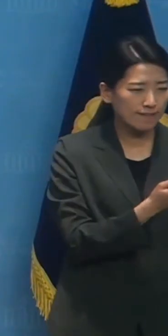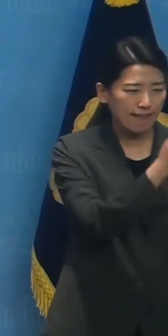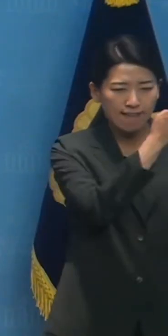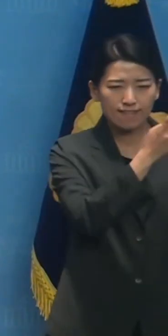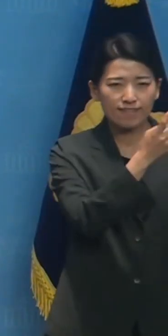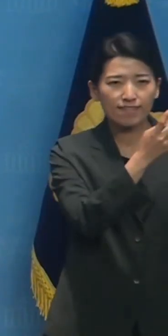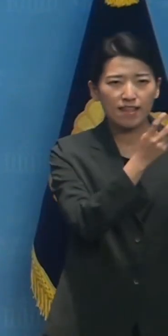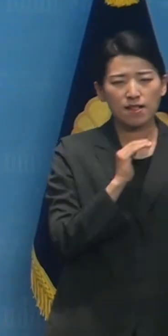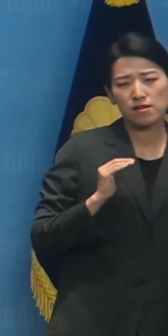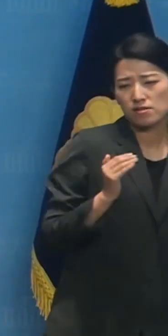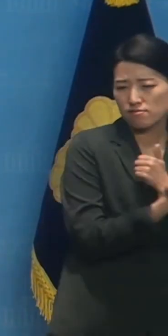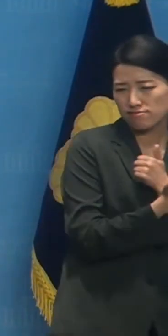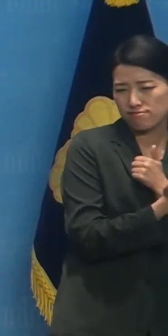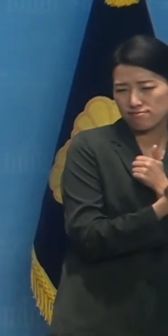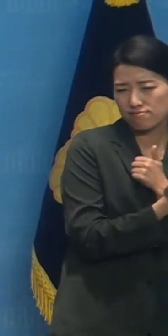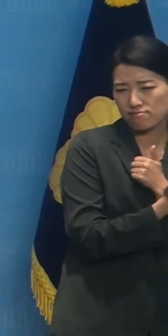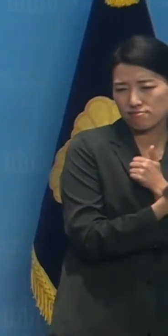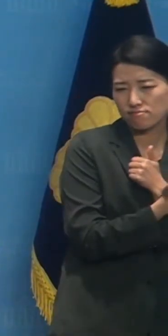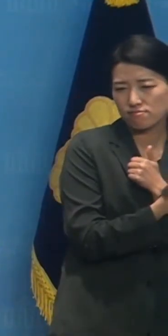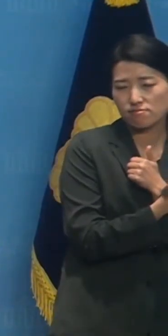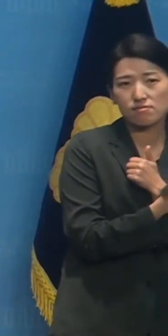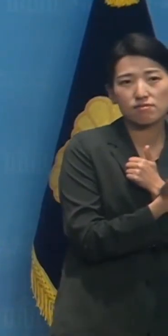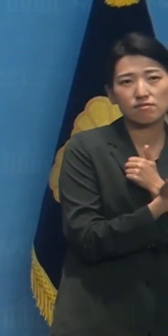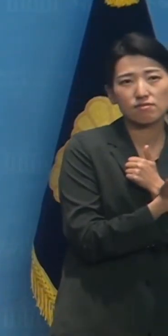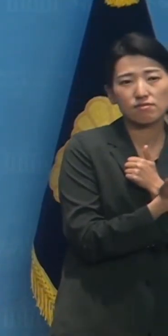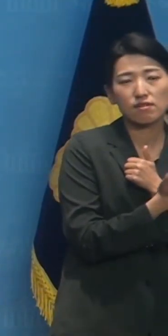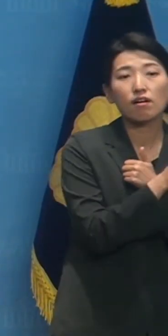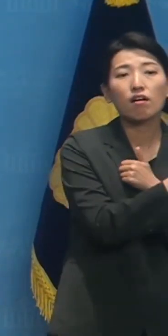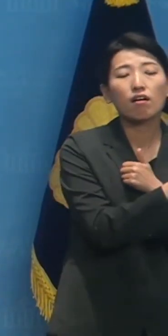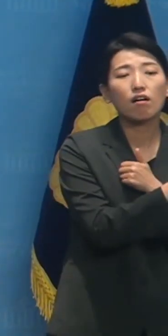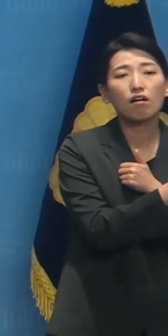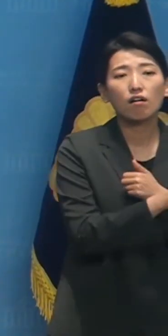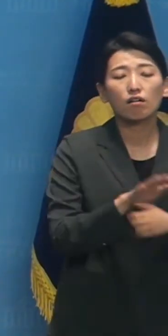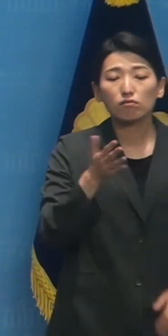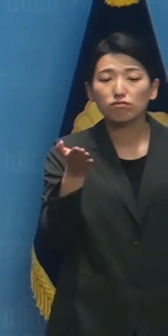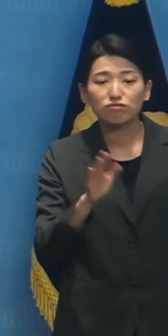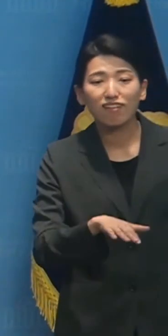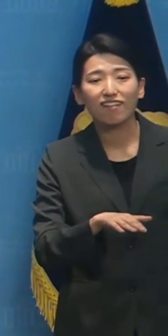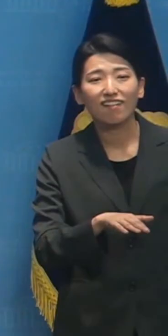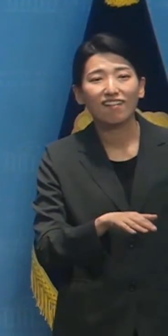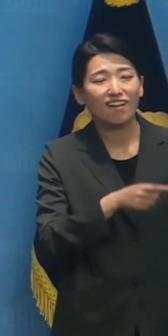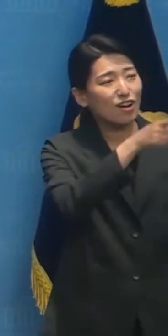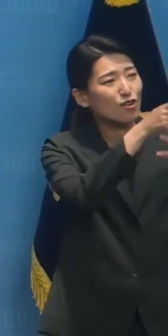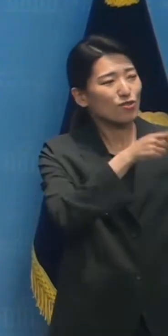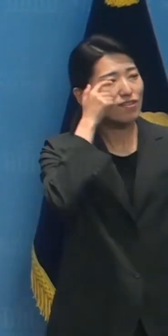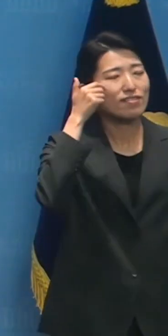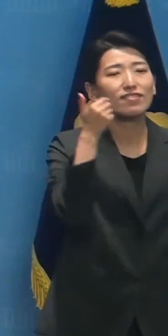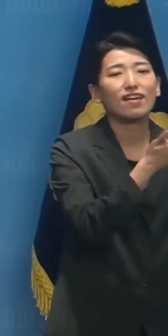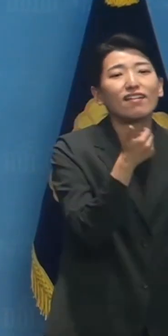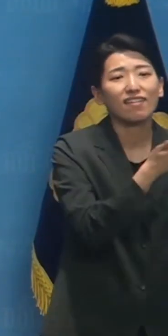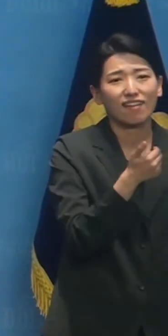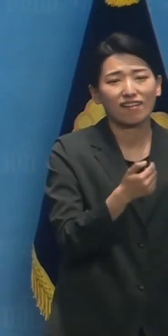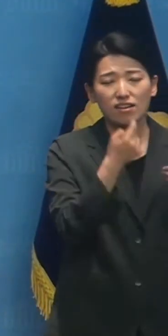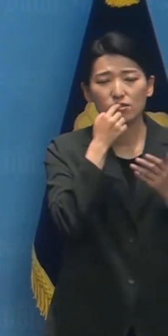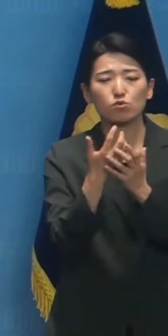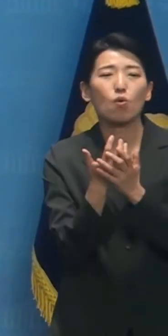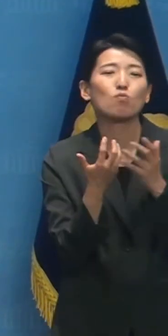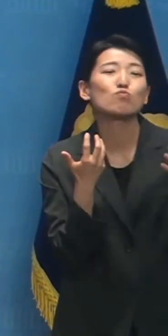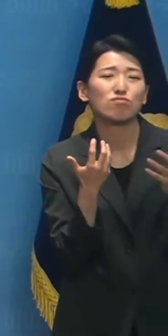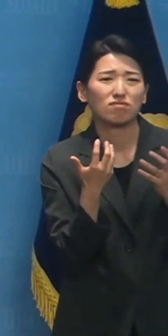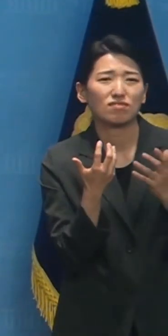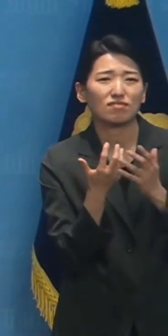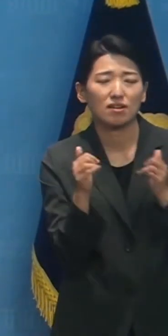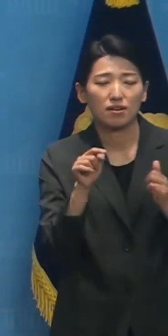주도한 촛불 행동에 대해서는 기부금품업법 위반이라는 비교적 경미한 혐의에 대해